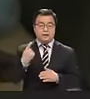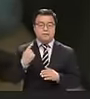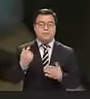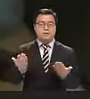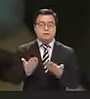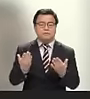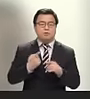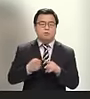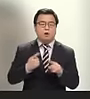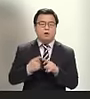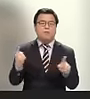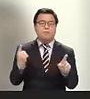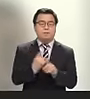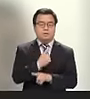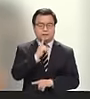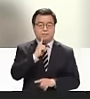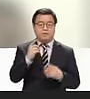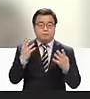있을 정도입니다.